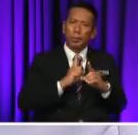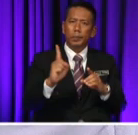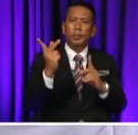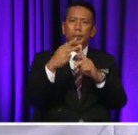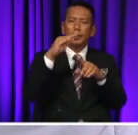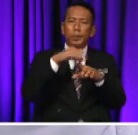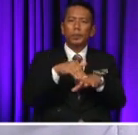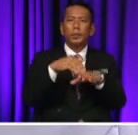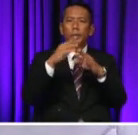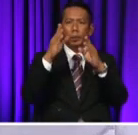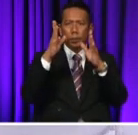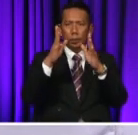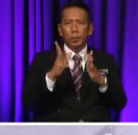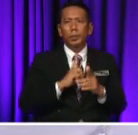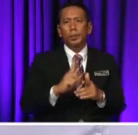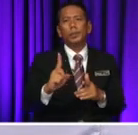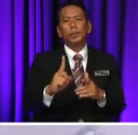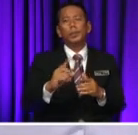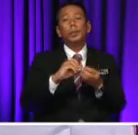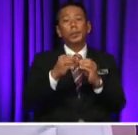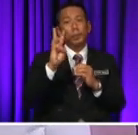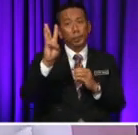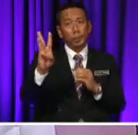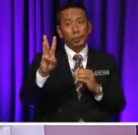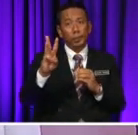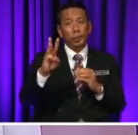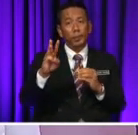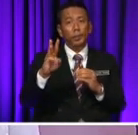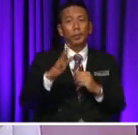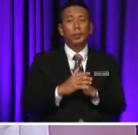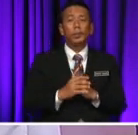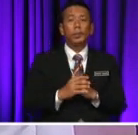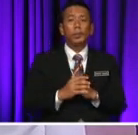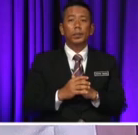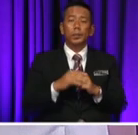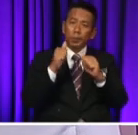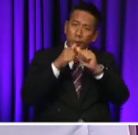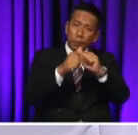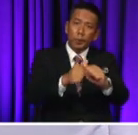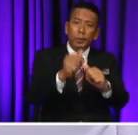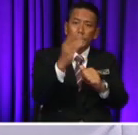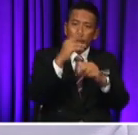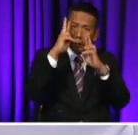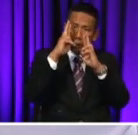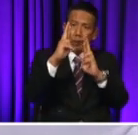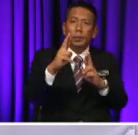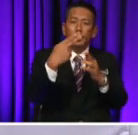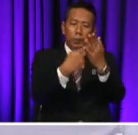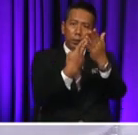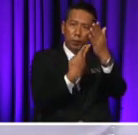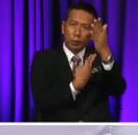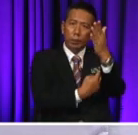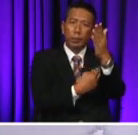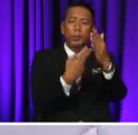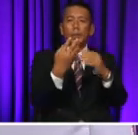umat-umatnya dan yang keenam adalah mematuhi dan menghormati peraturan dan undang-undang